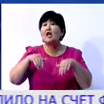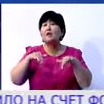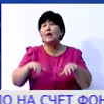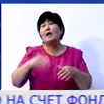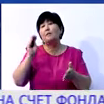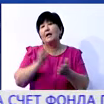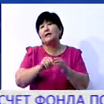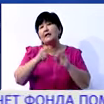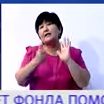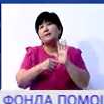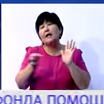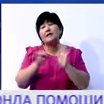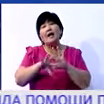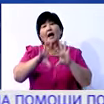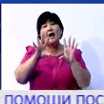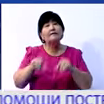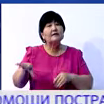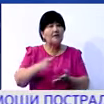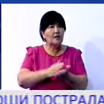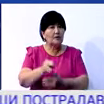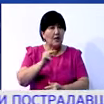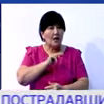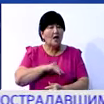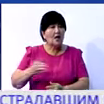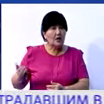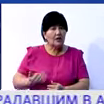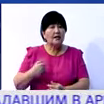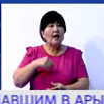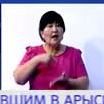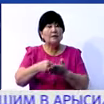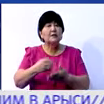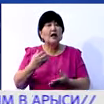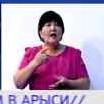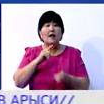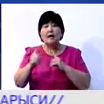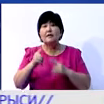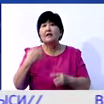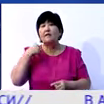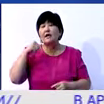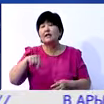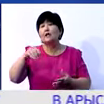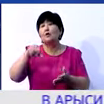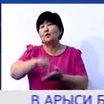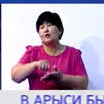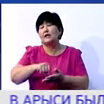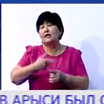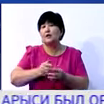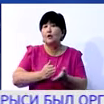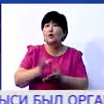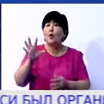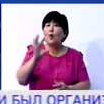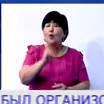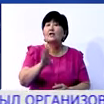Поставленные 17 целей охватывают все сферы жизни, было отмечено на конференции в Кызылорде с участием представителей структуры